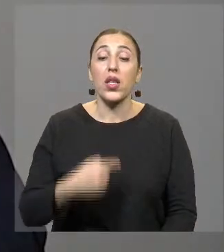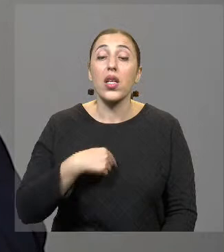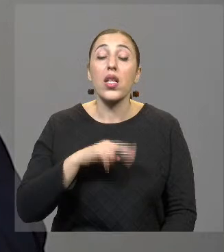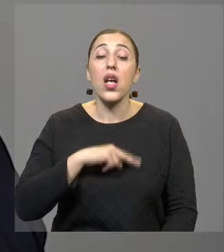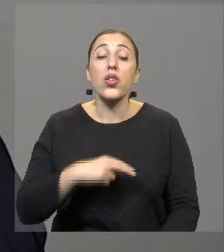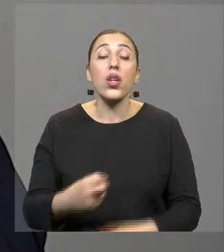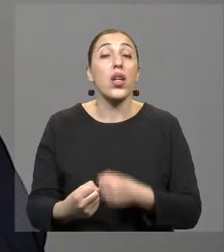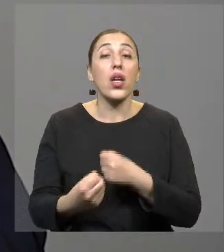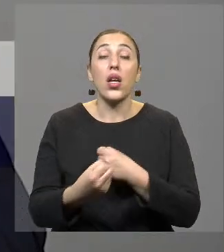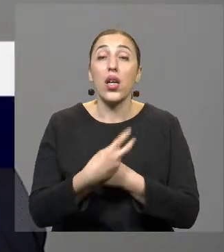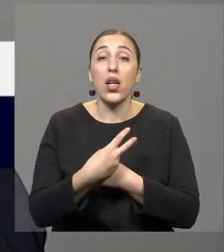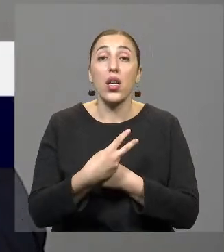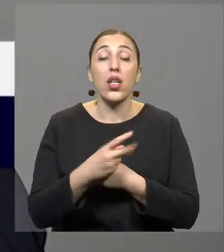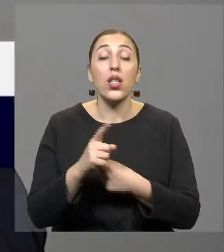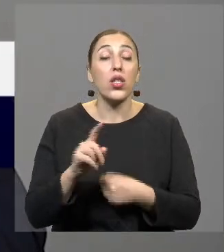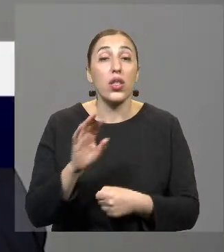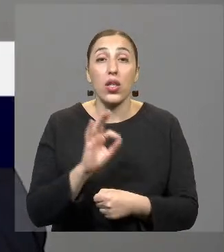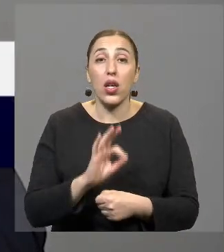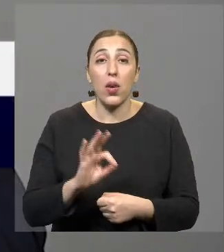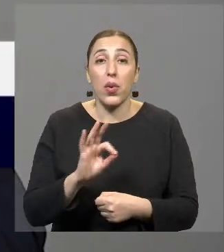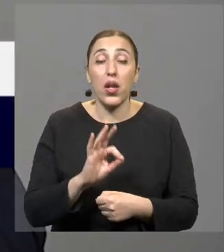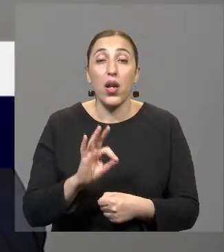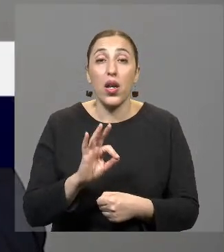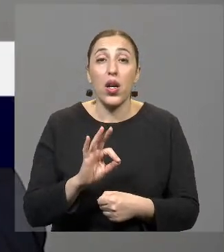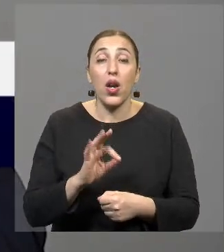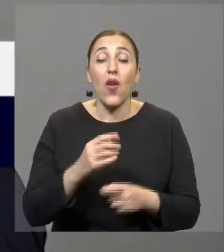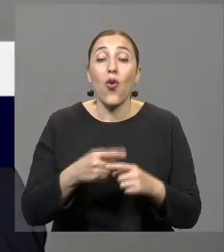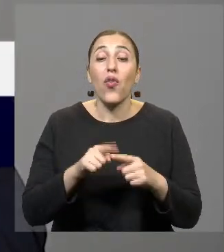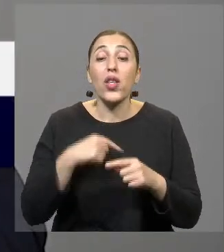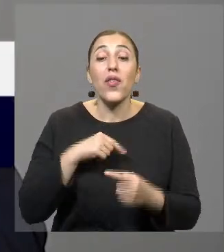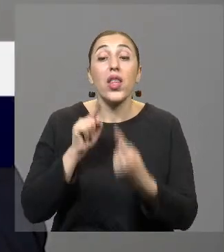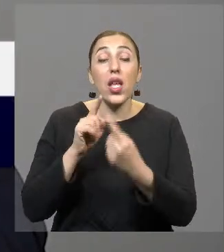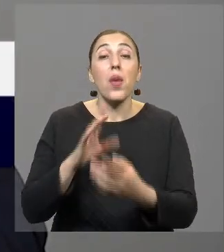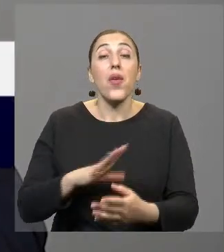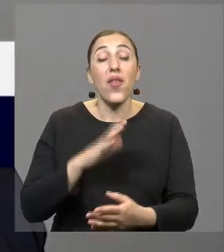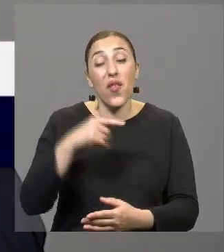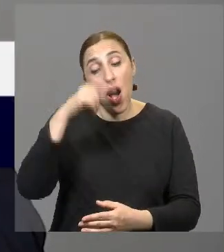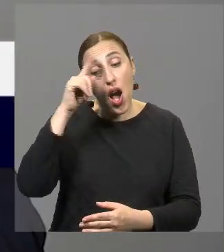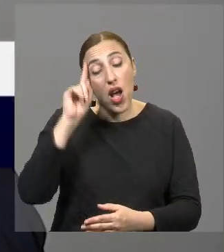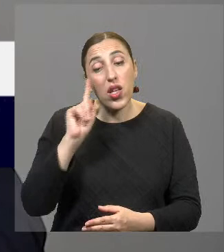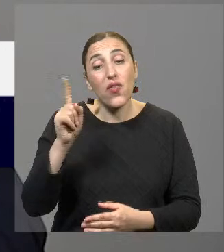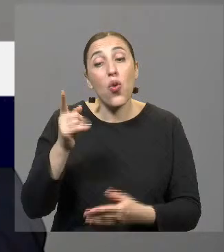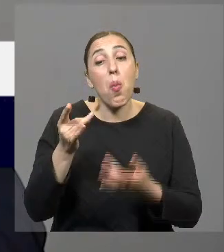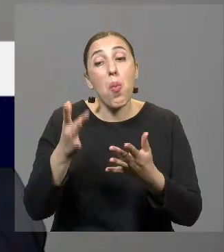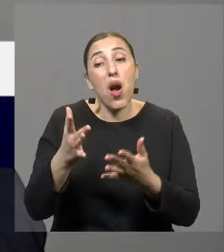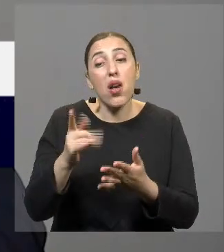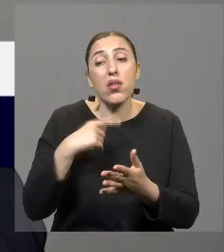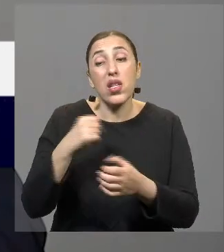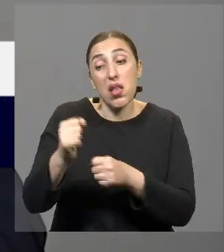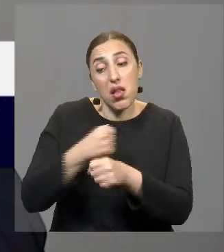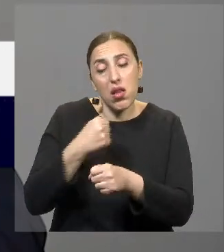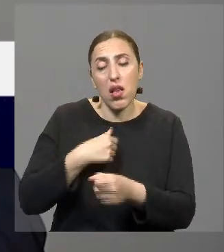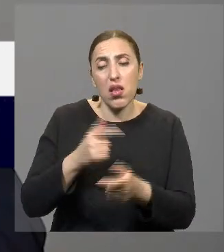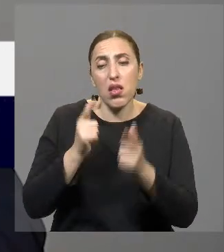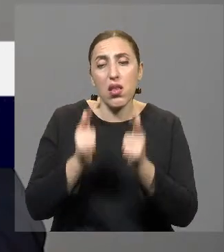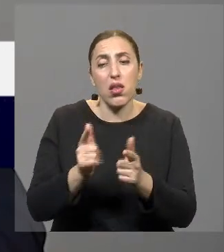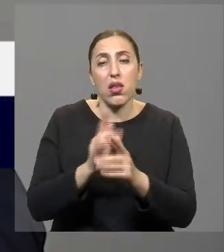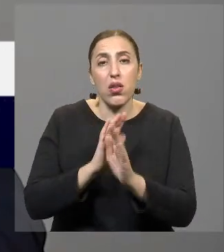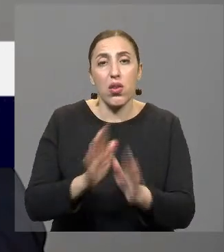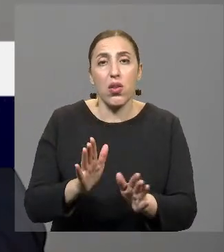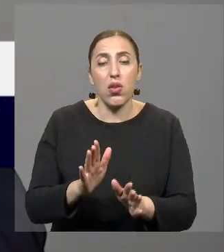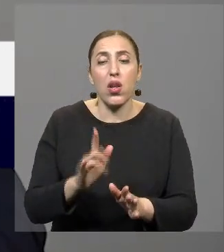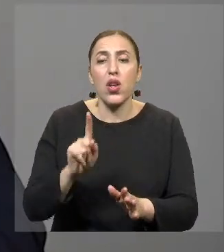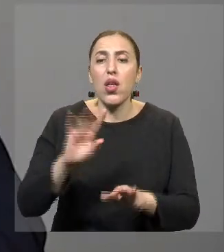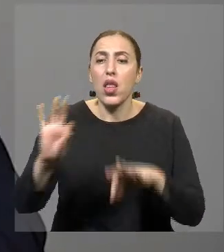պաշտոնից այն պատճարով, որ չնդունեց ադրվեջանական կողմի պահանժները, այսպես կոչված